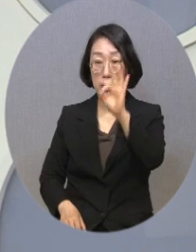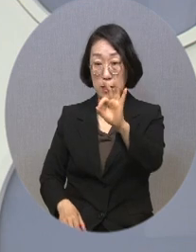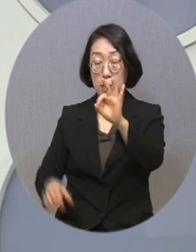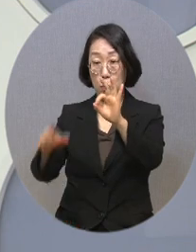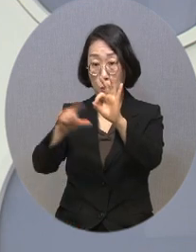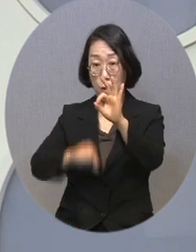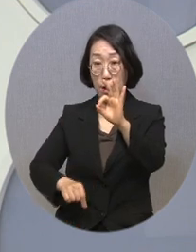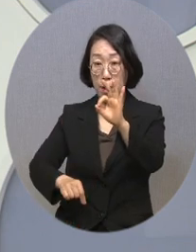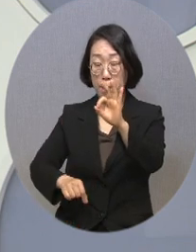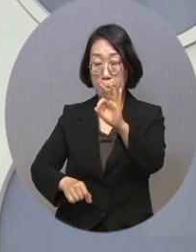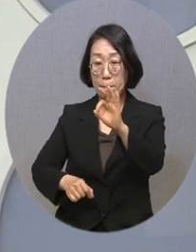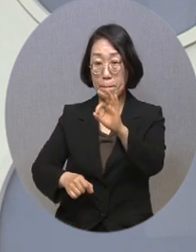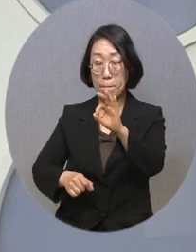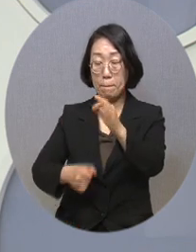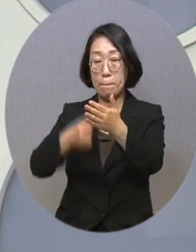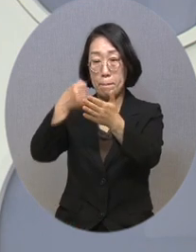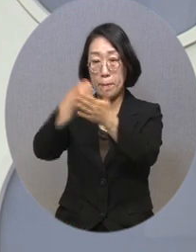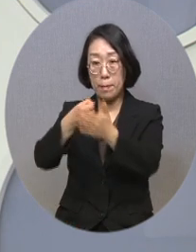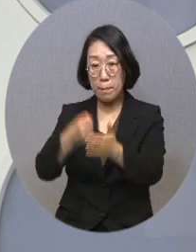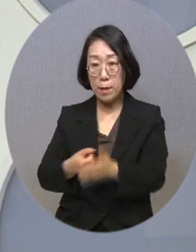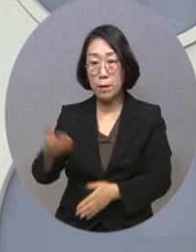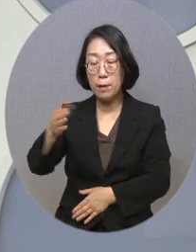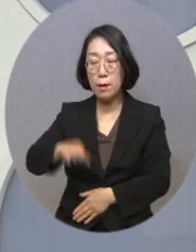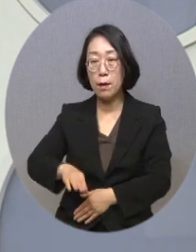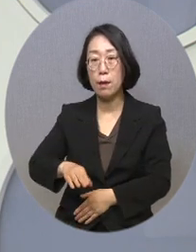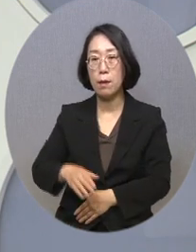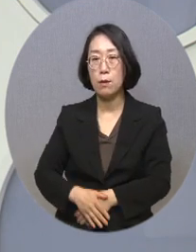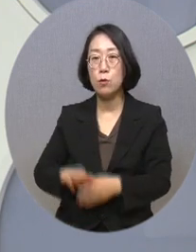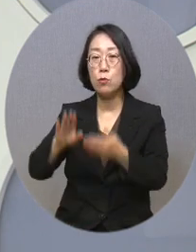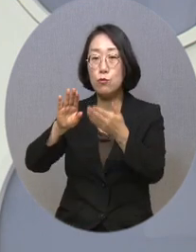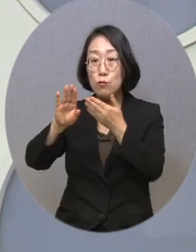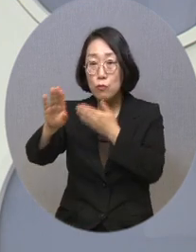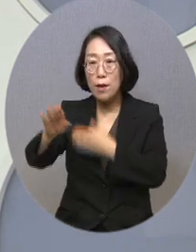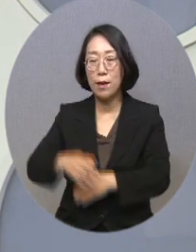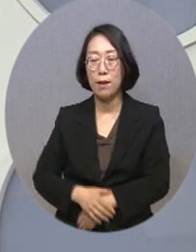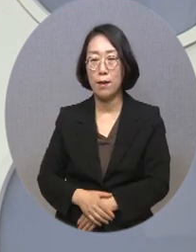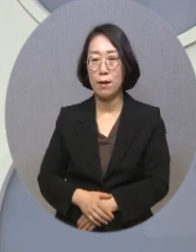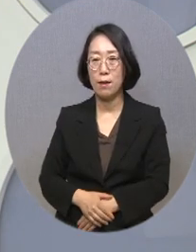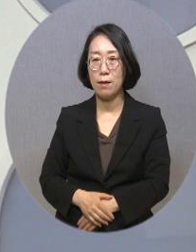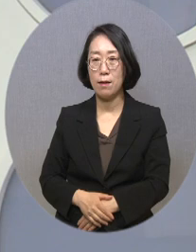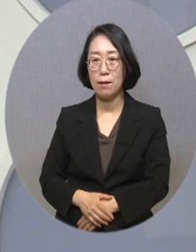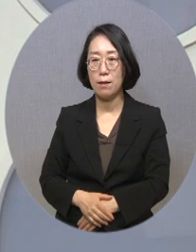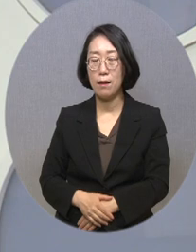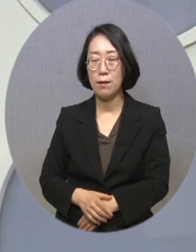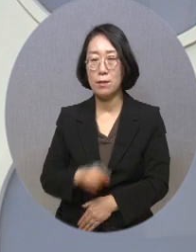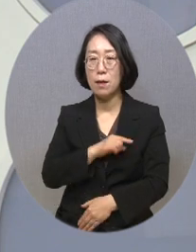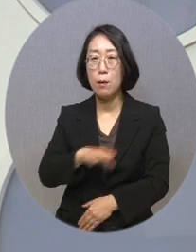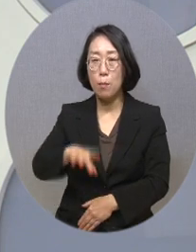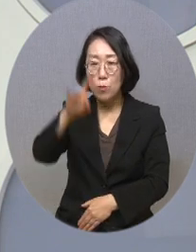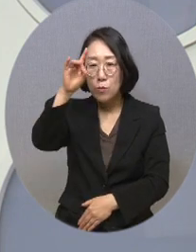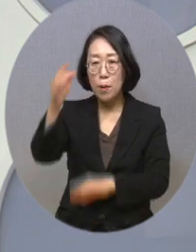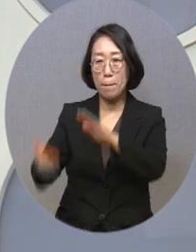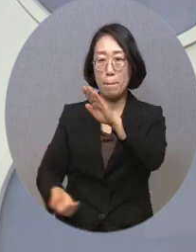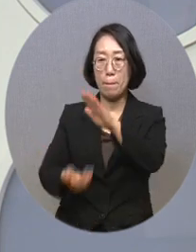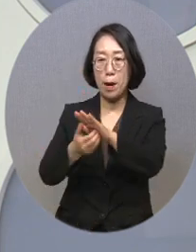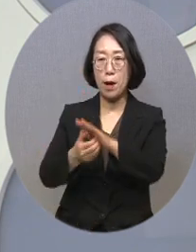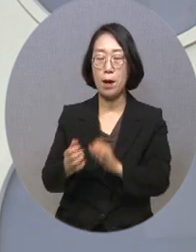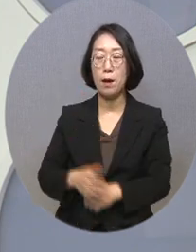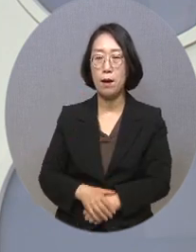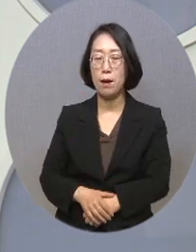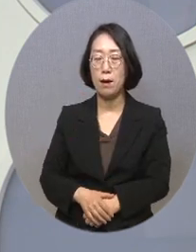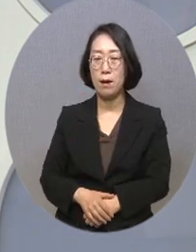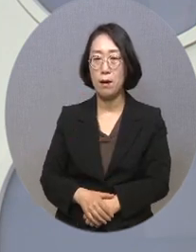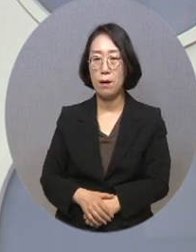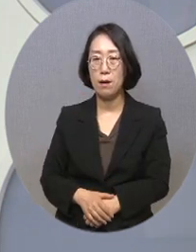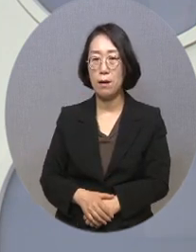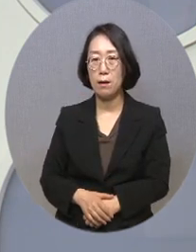확정을 지었는데 그 확정 이후에 가장 먼저 이루어진 것이 제1호